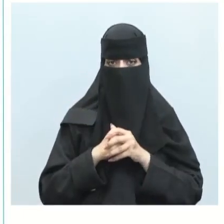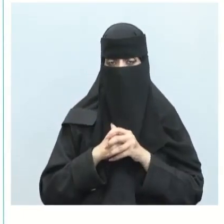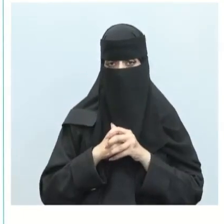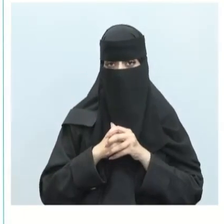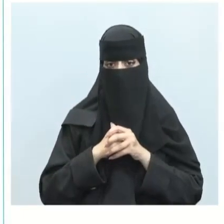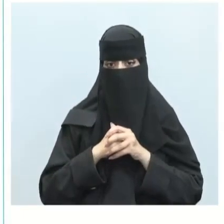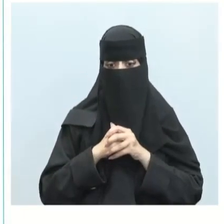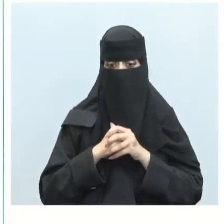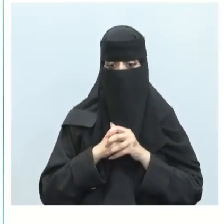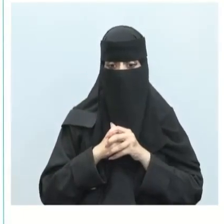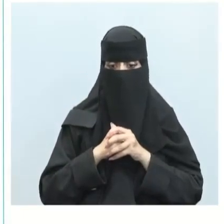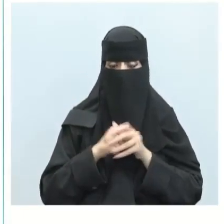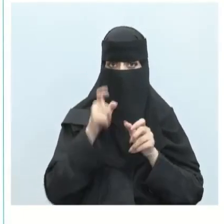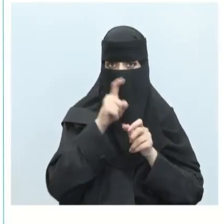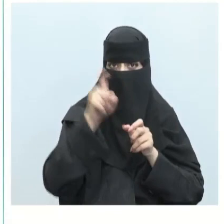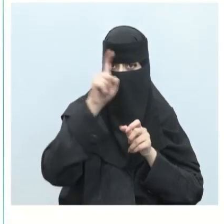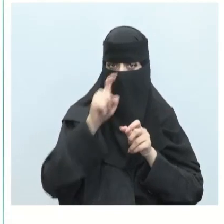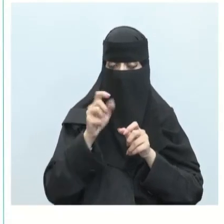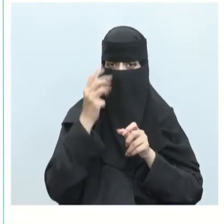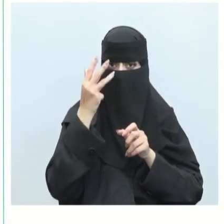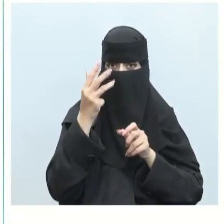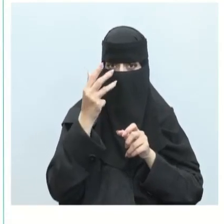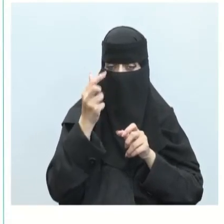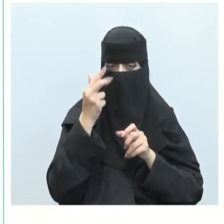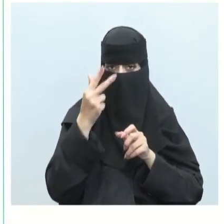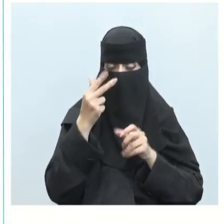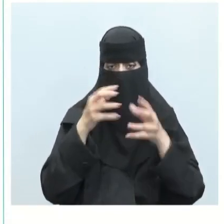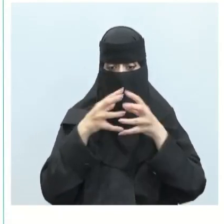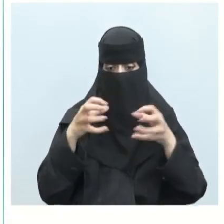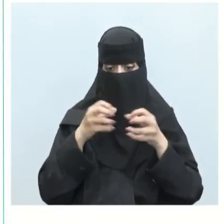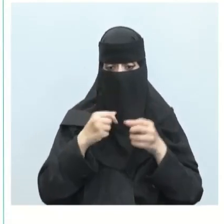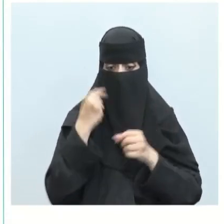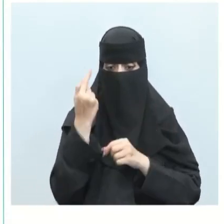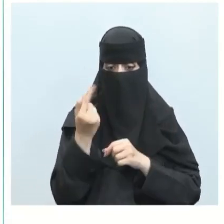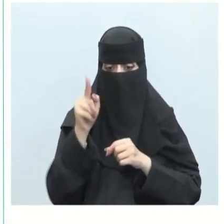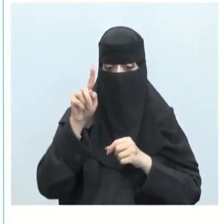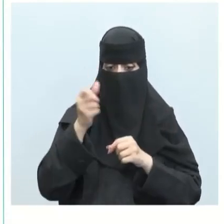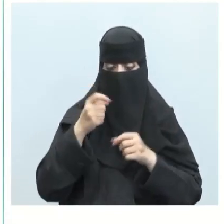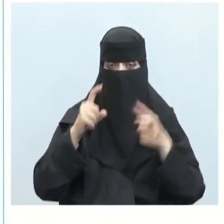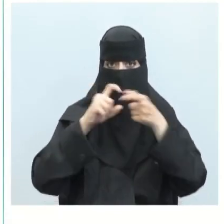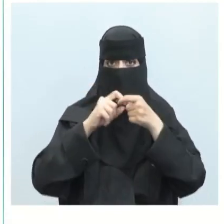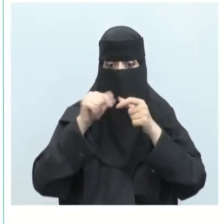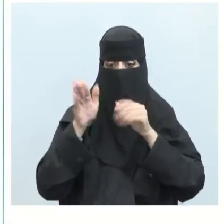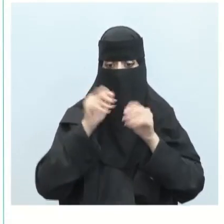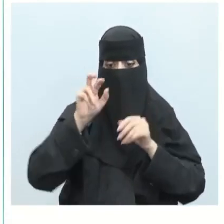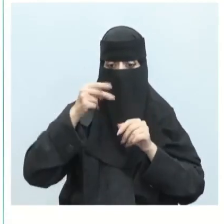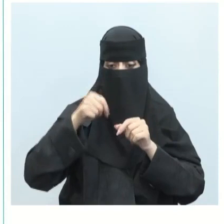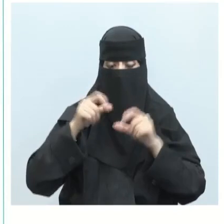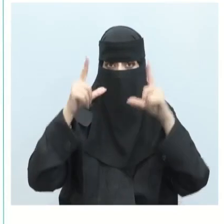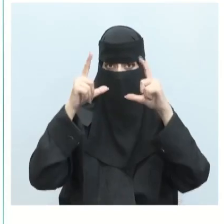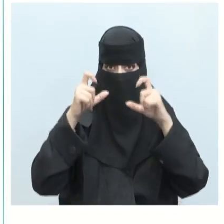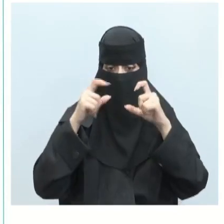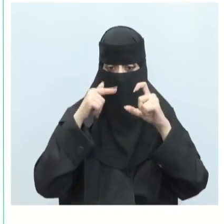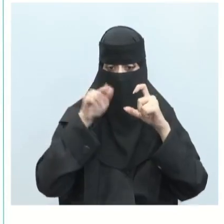الحزمه في السؤال الثامن تحليل طلب بروتوكول اقتران العناوين اي ار بي قم